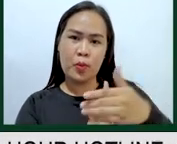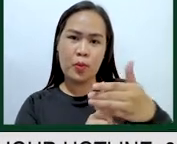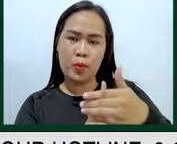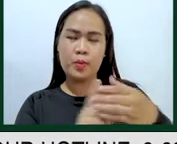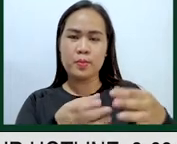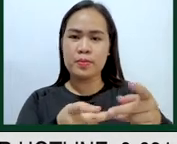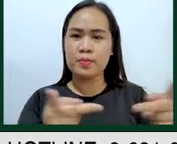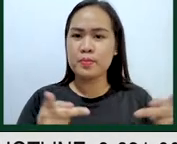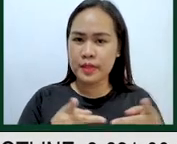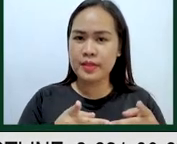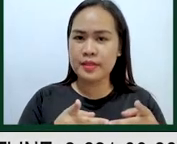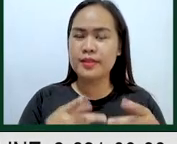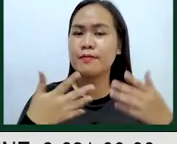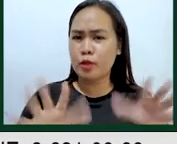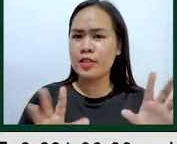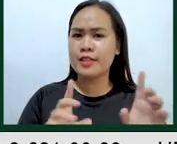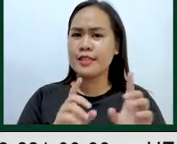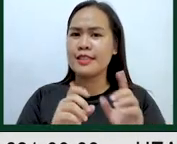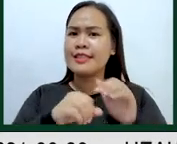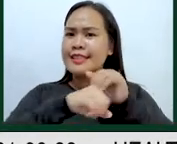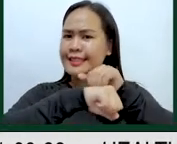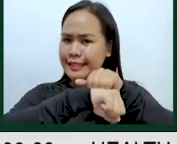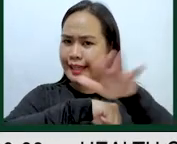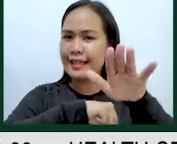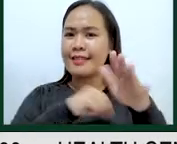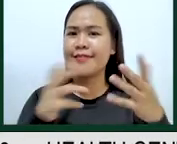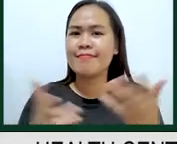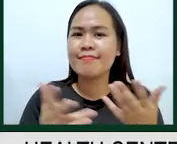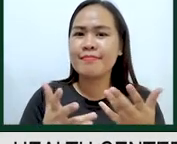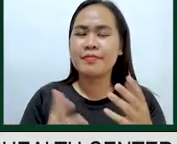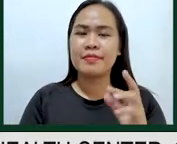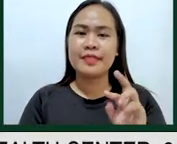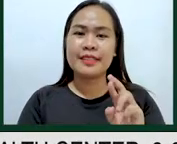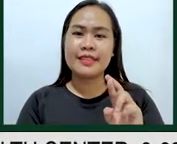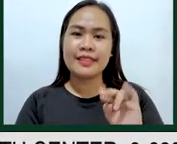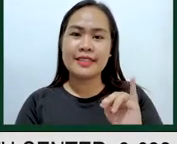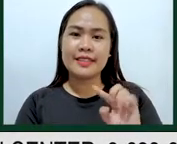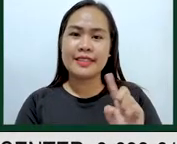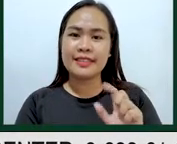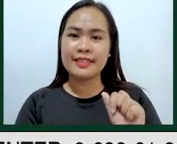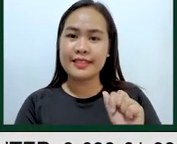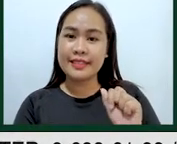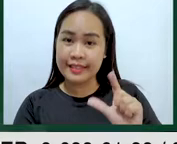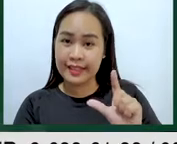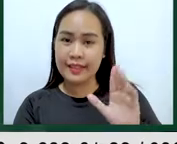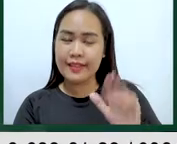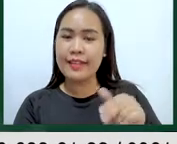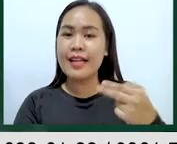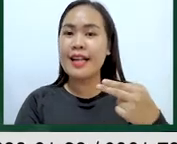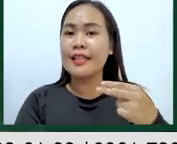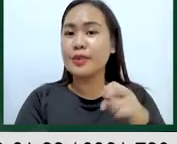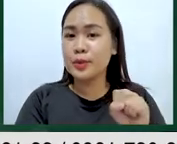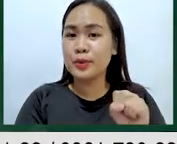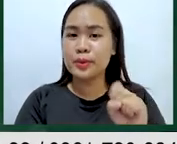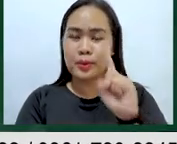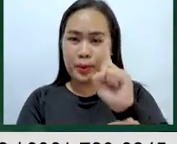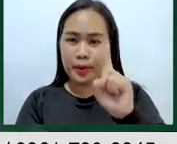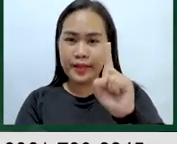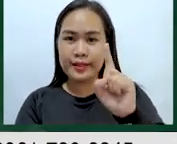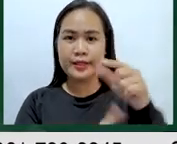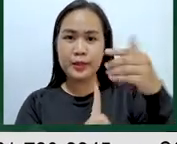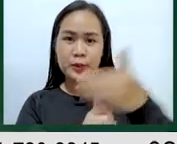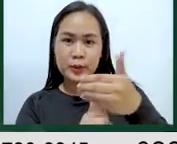frontliners at gayon din sa mga COVID-19 positive patients na nasa quarantine facility. So kaagad naman po natin itong